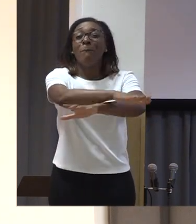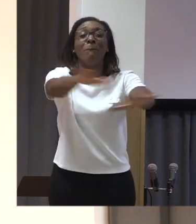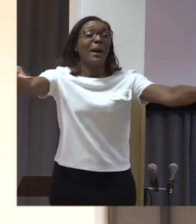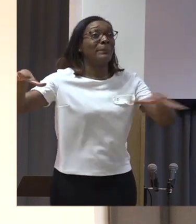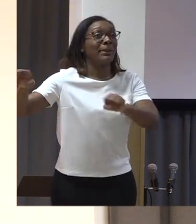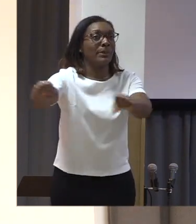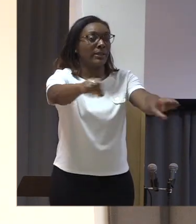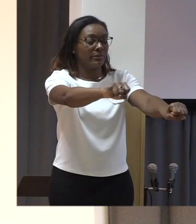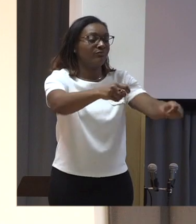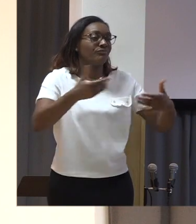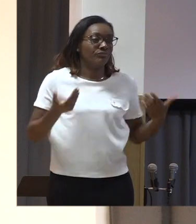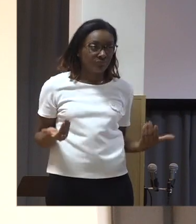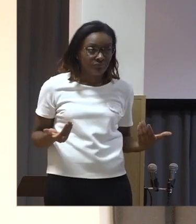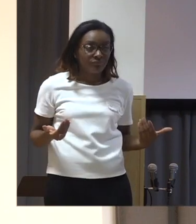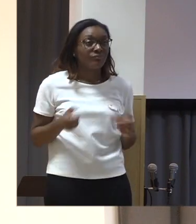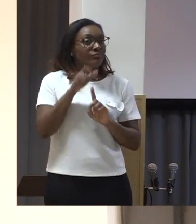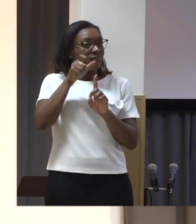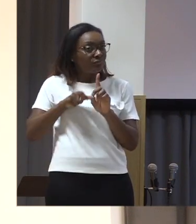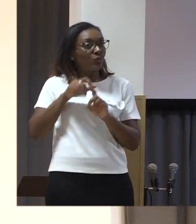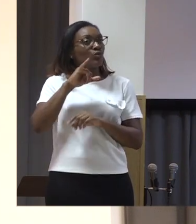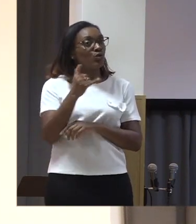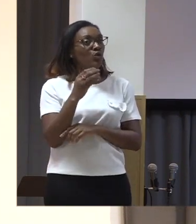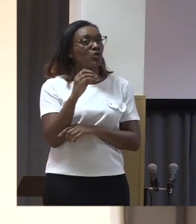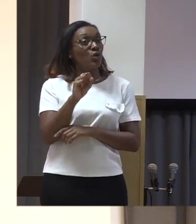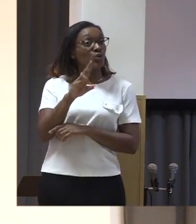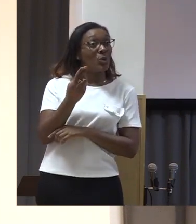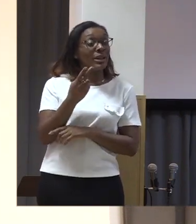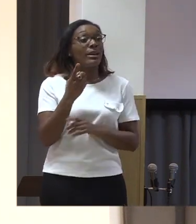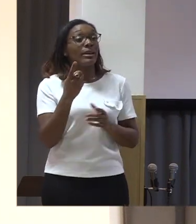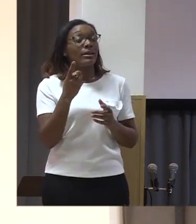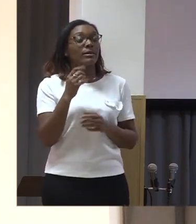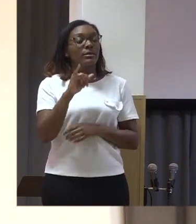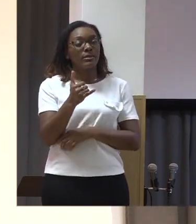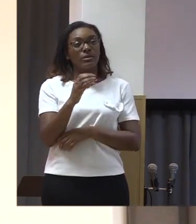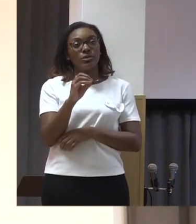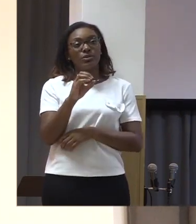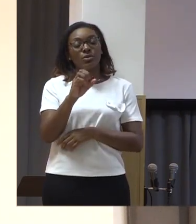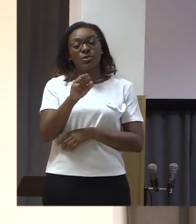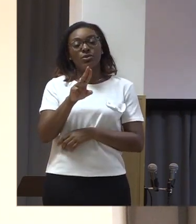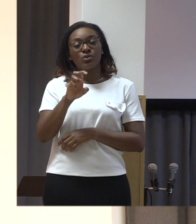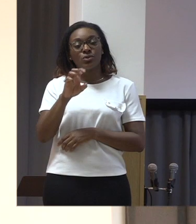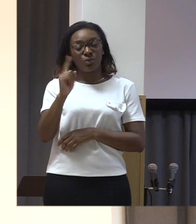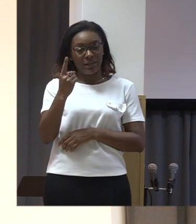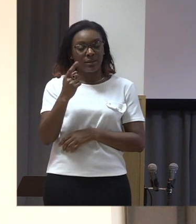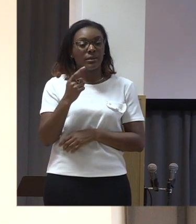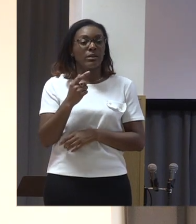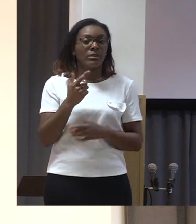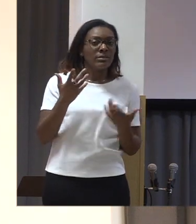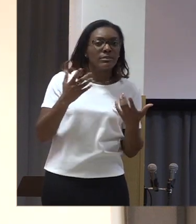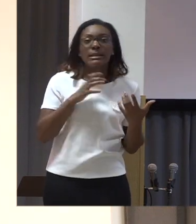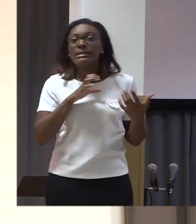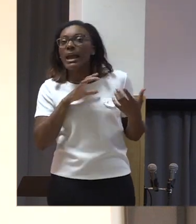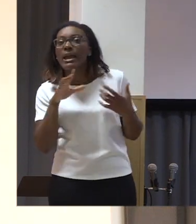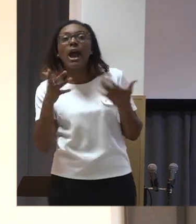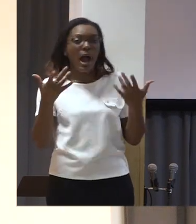Josué reçoit la mission, il entreprend des grandes conquêtes. Ces grandes conquêtes ont permis de dominer une